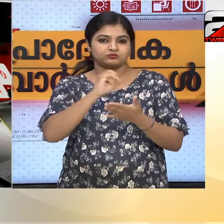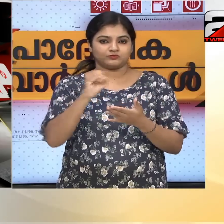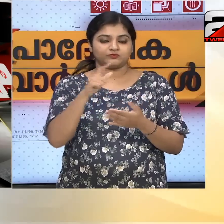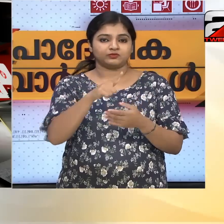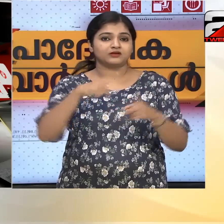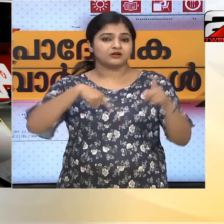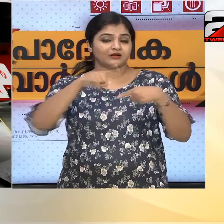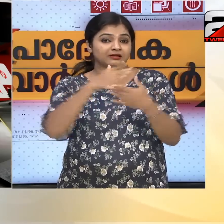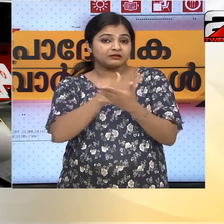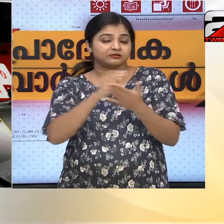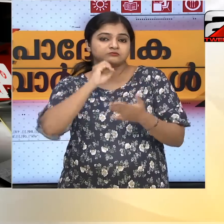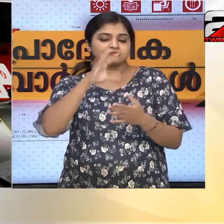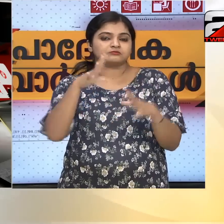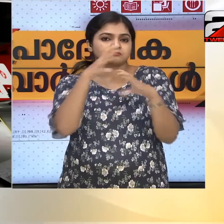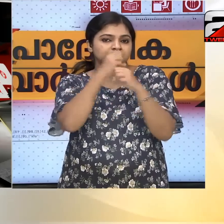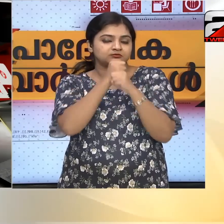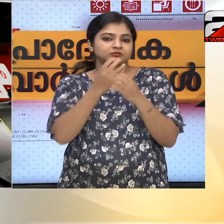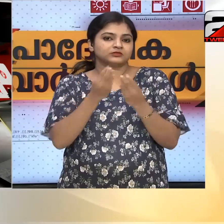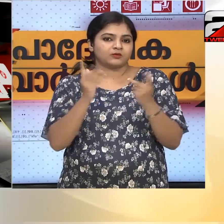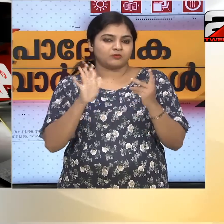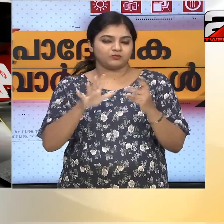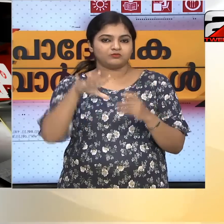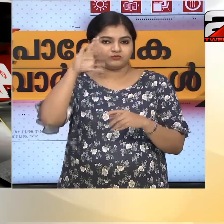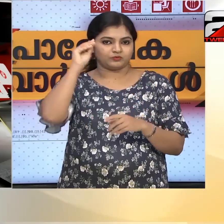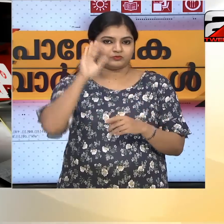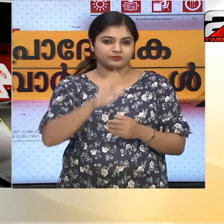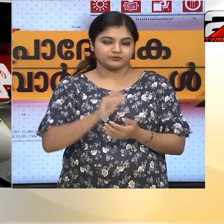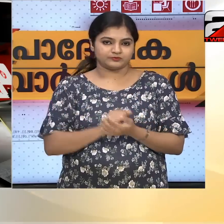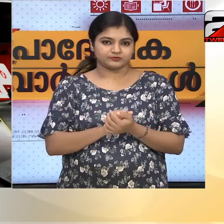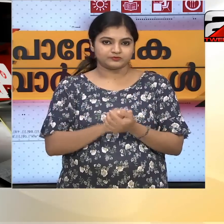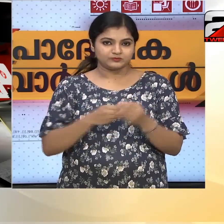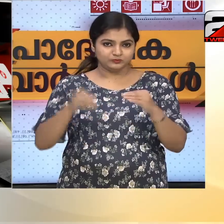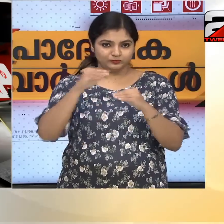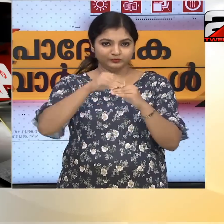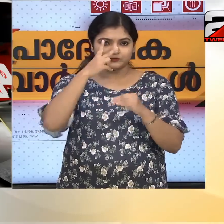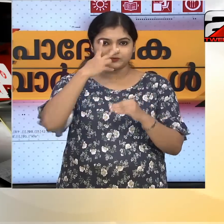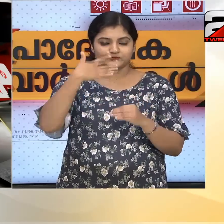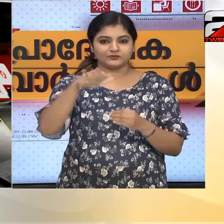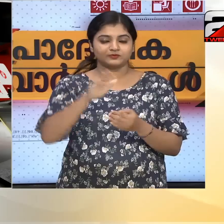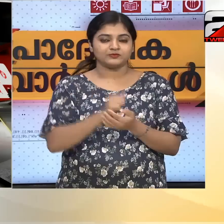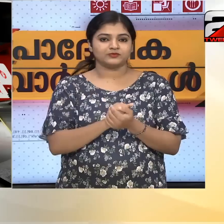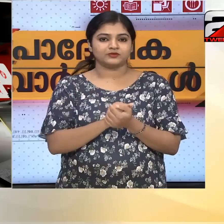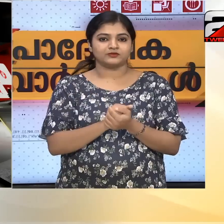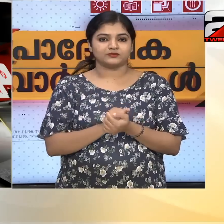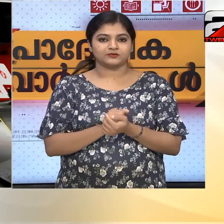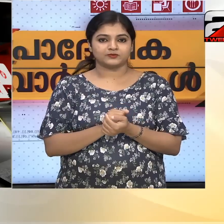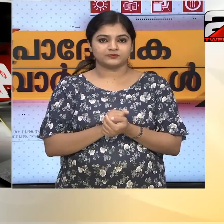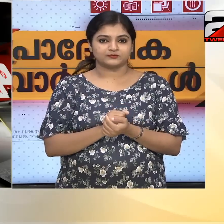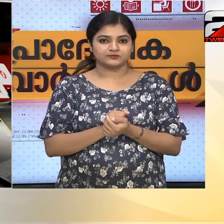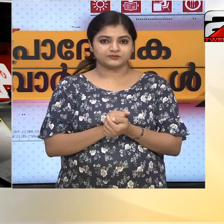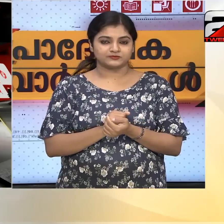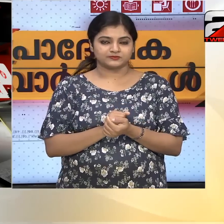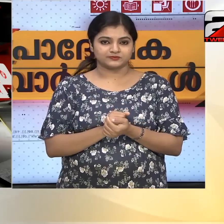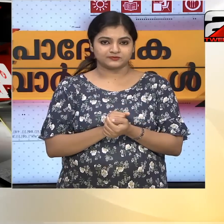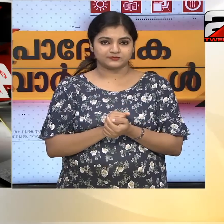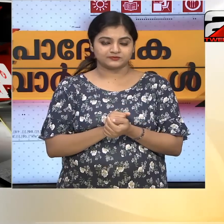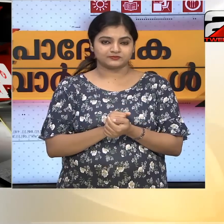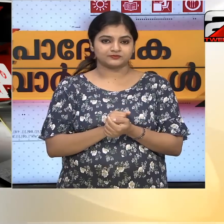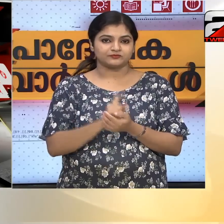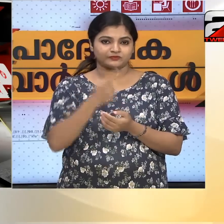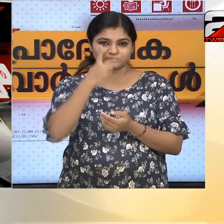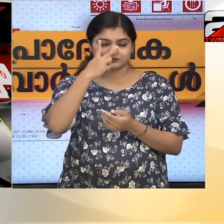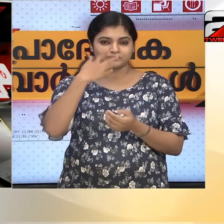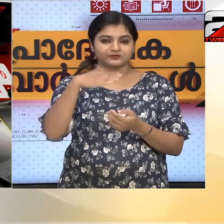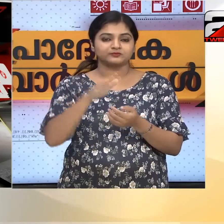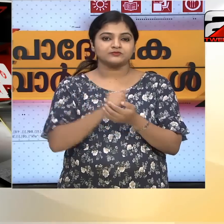പറയാൻ ഇയാൾ തയ്യാറാകുന്നില്ല എന്നാണ് ലഭിക്കുന്ന സൂചന. കോഴിക്കോട് നിന്ന് ദീപക് ധർമ്മടവും കാസർഗോഡ് നിന്ന് ആനന്ദകുട്ടിലെയും നമ്മോടൊപ്പം ചേരുന്നുണ്ട്. ആദ്യം ദീപക്